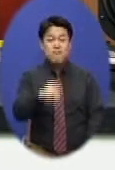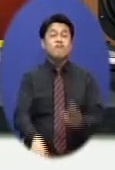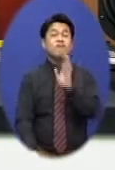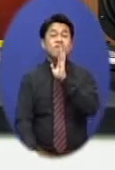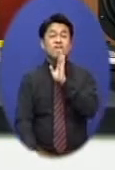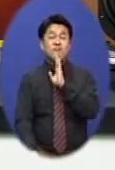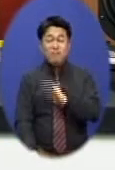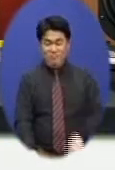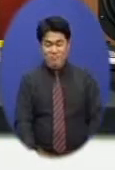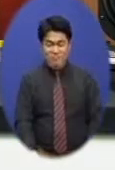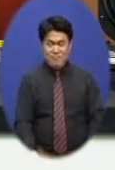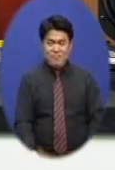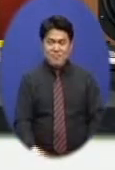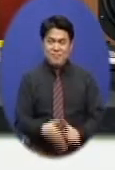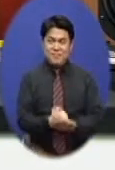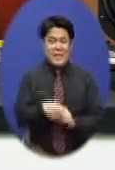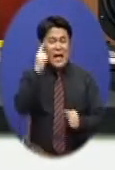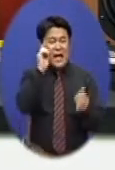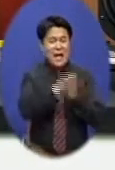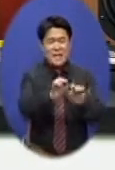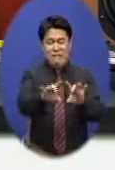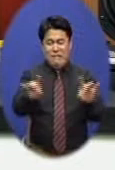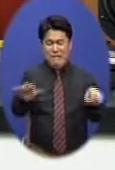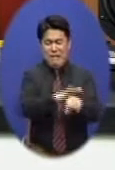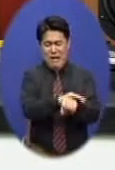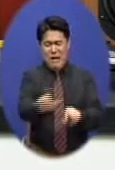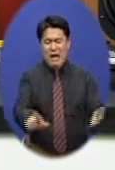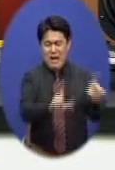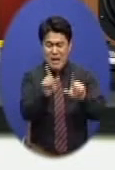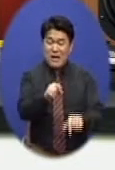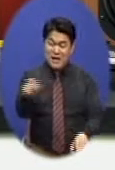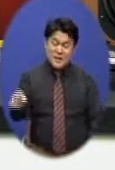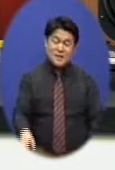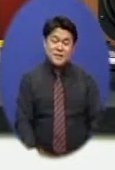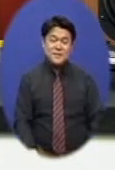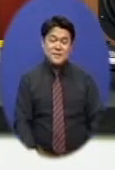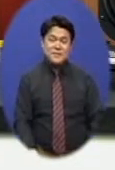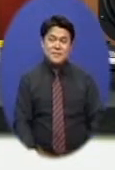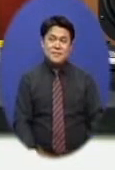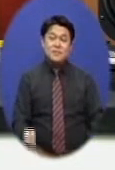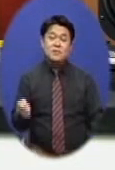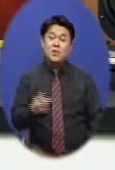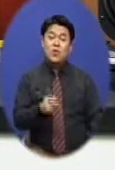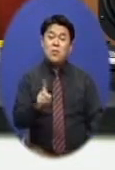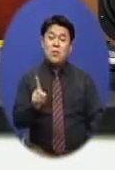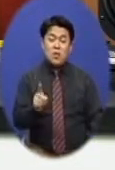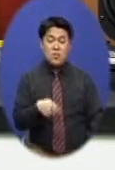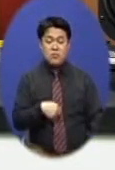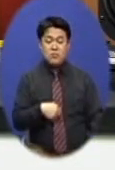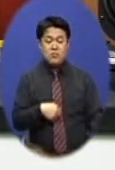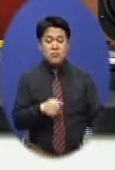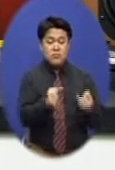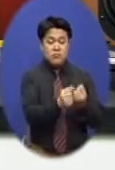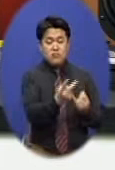그럼요. 어떨 때가 자기들이 뭐 잘 살고 네. 또 자기 저 뭐 애들하고 사이